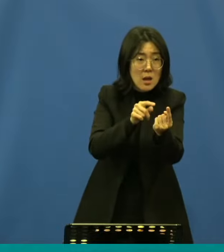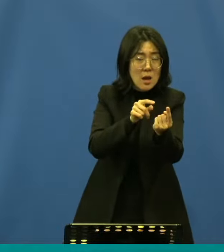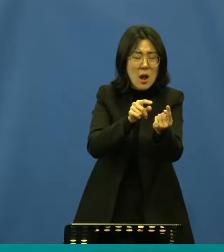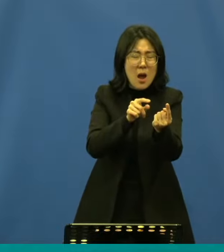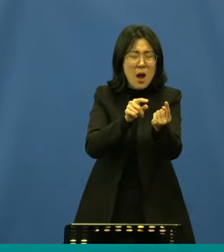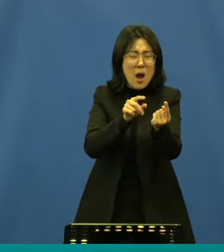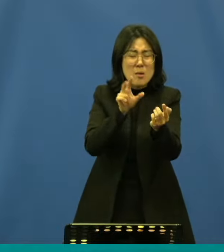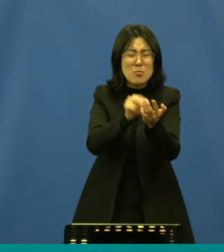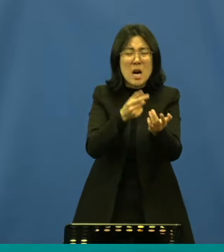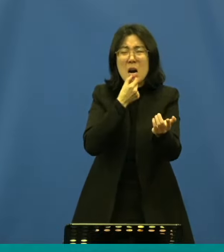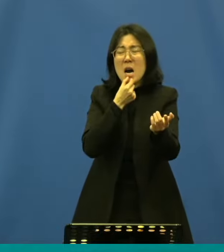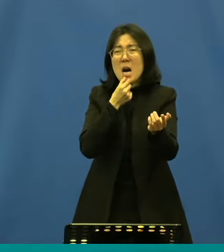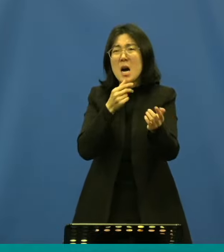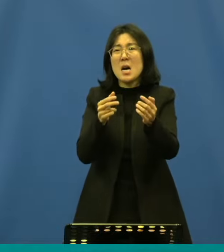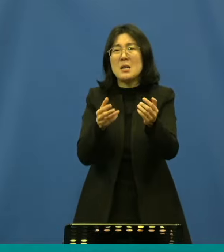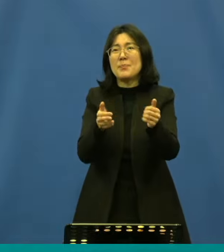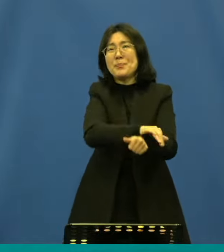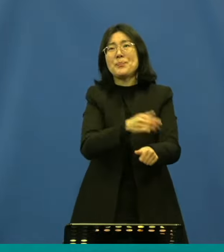고통이 있습니다.